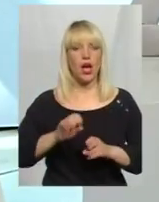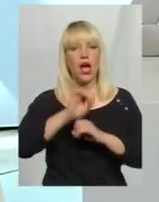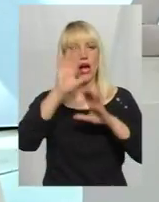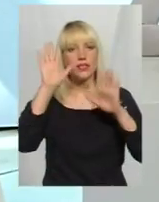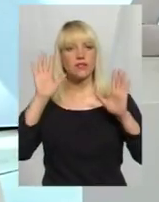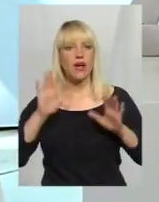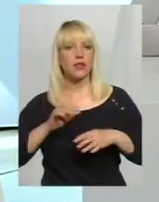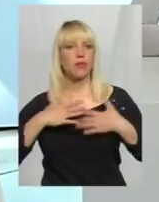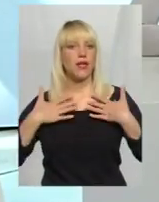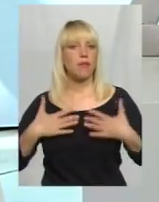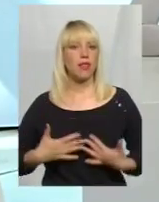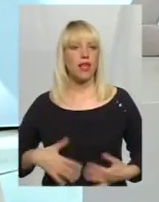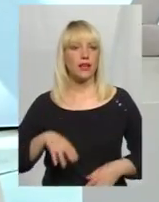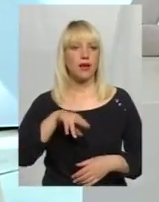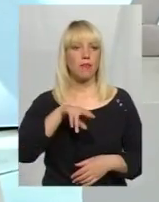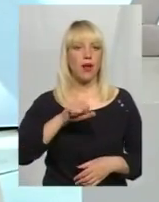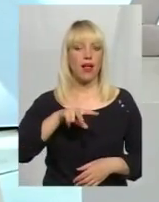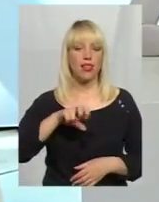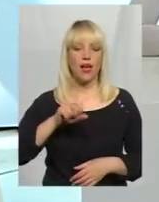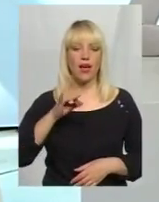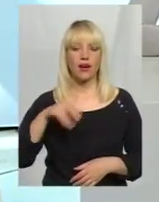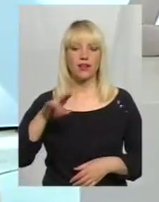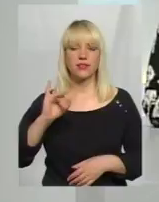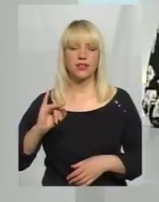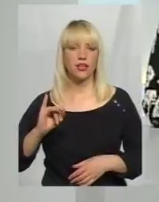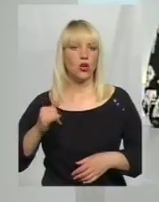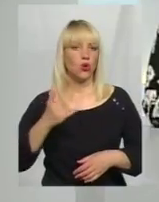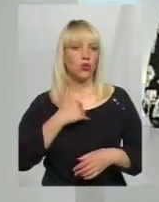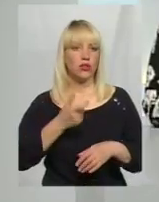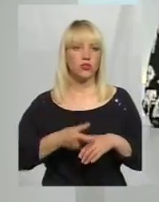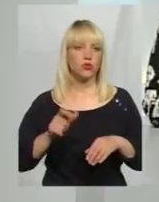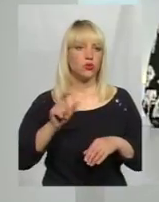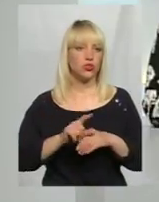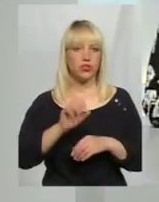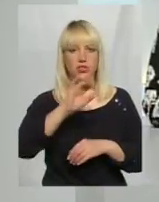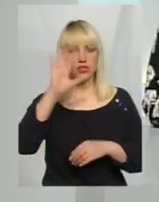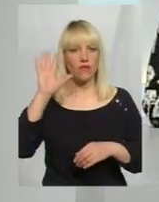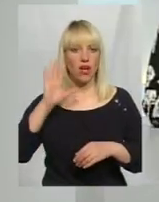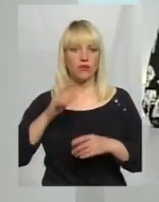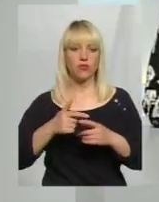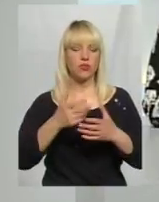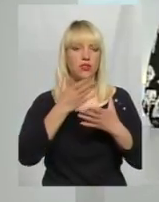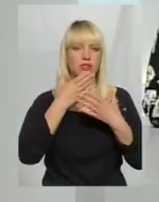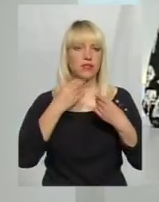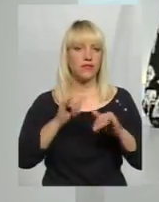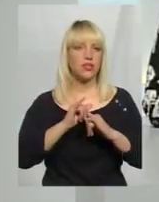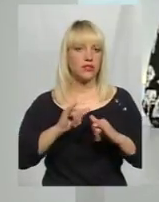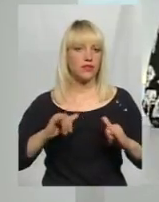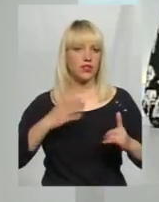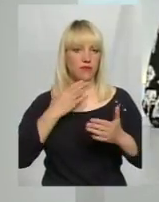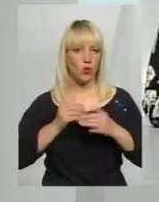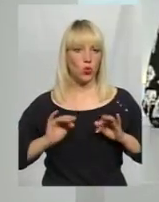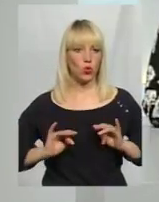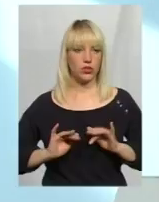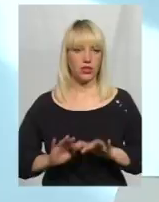всему миру продаются, да, и не только Палардия. Свадебники у нас очень хорошо как бы развивают свое дело